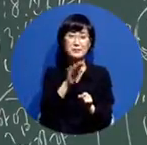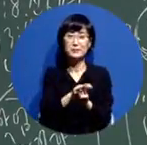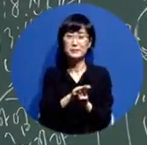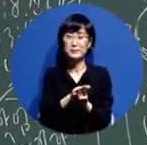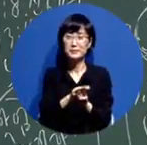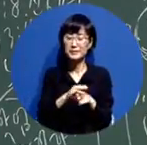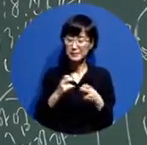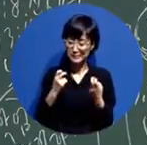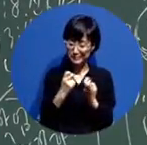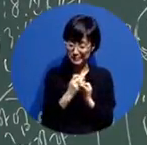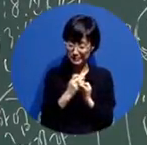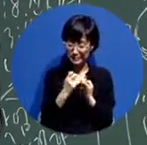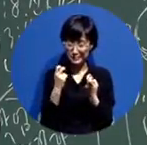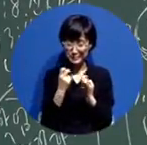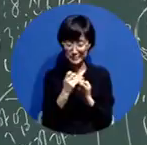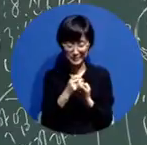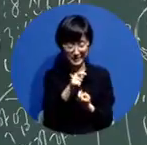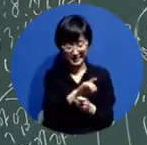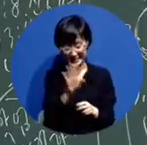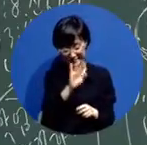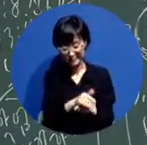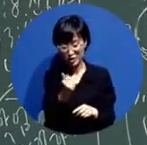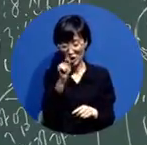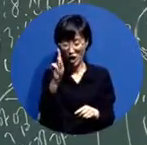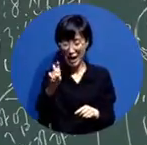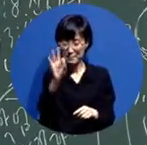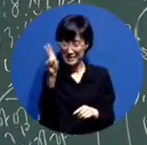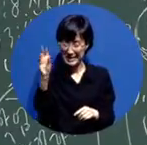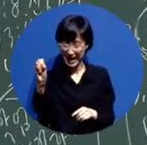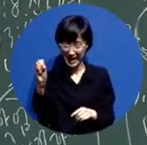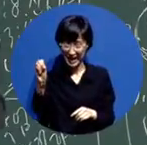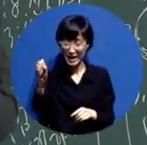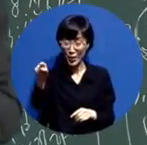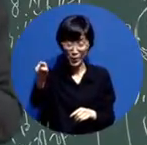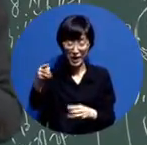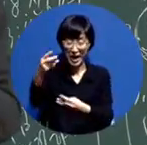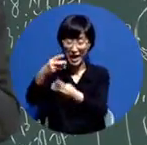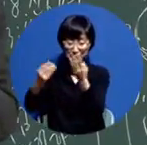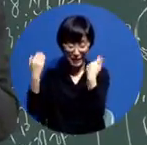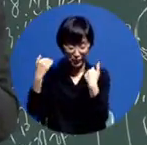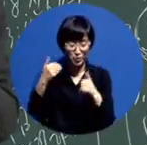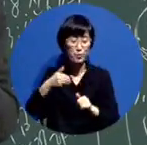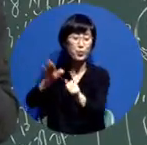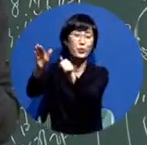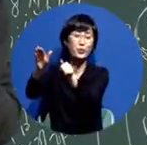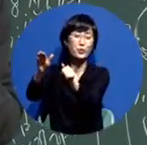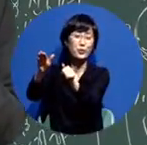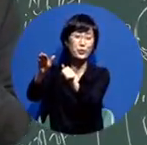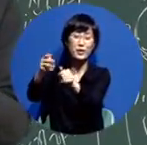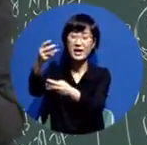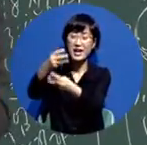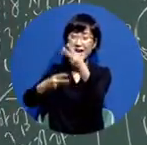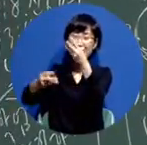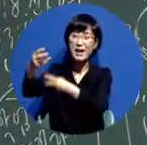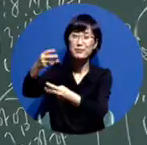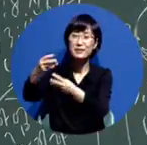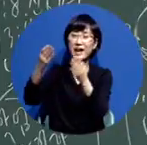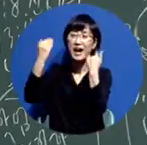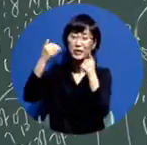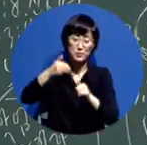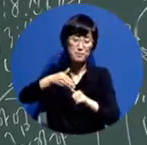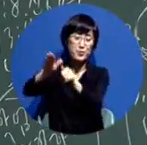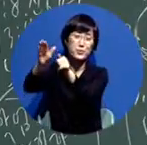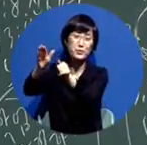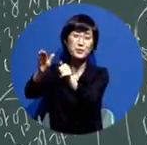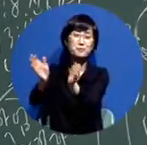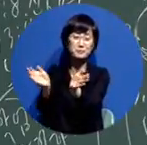啊， 안되겠다너함량가라， 啊，不行，你去这个 remnant 指导者学校吧。 함량 remnant 지도자학교보내버렸